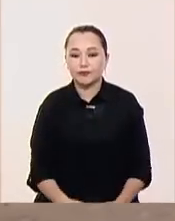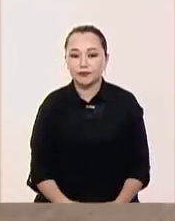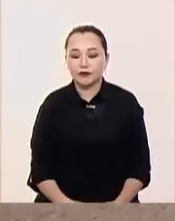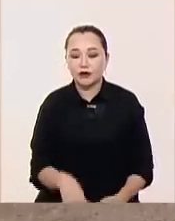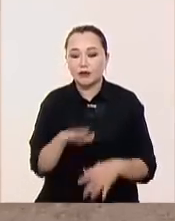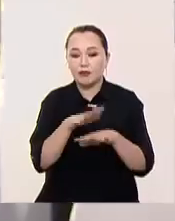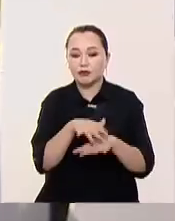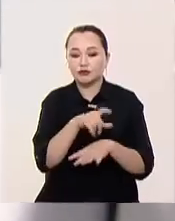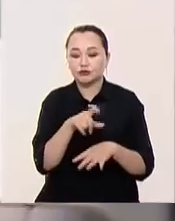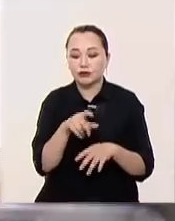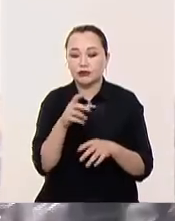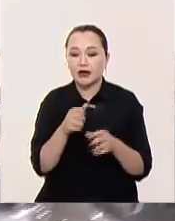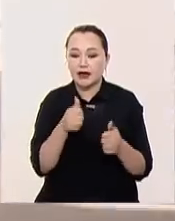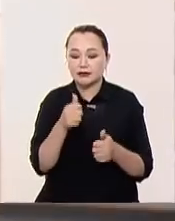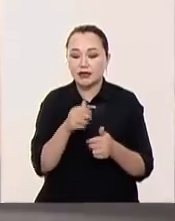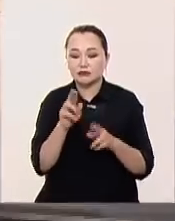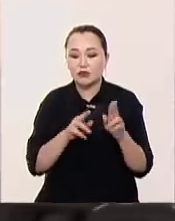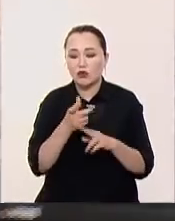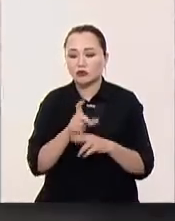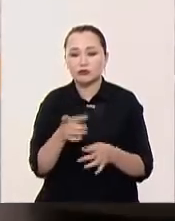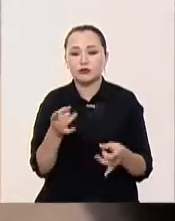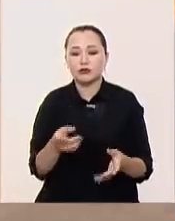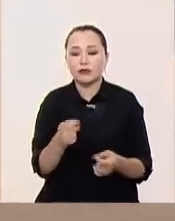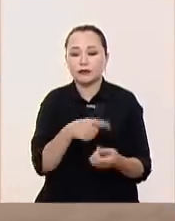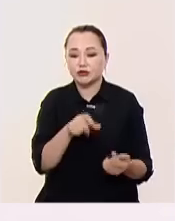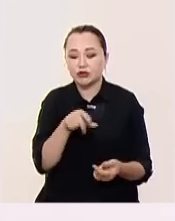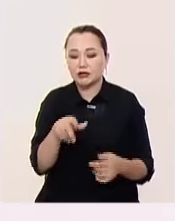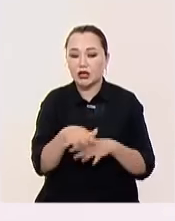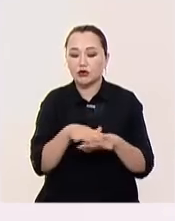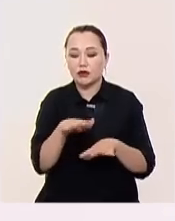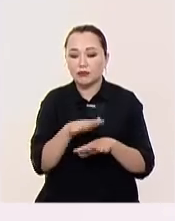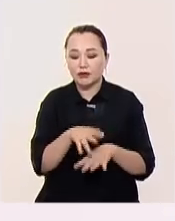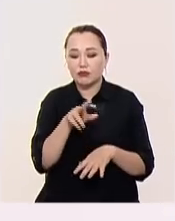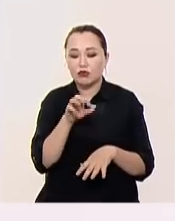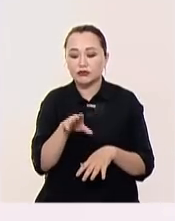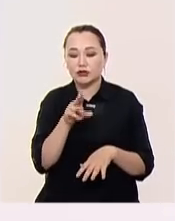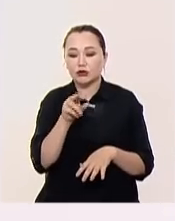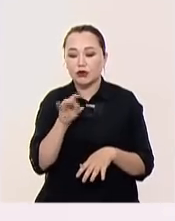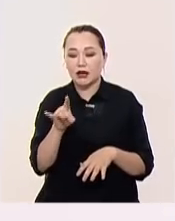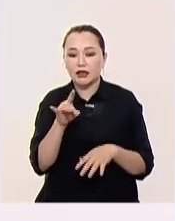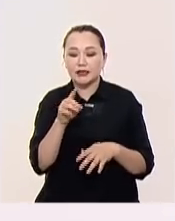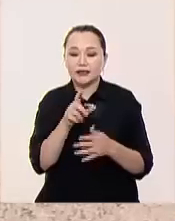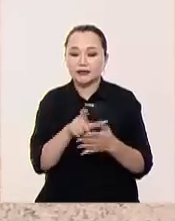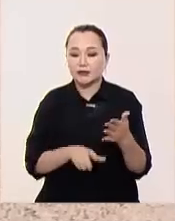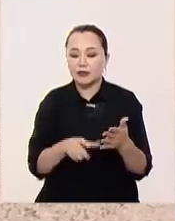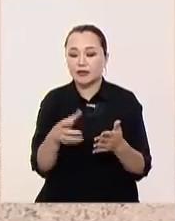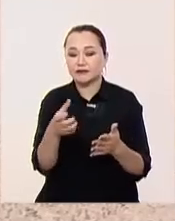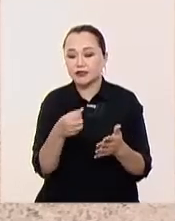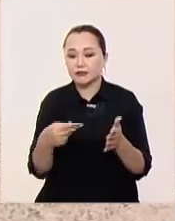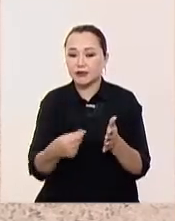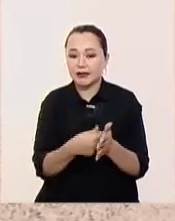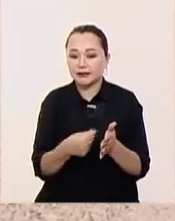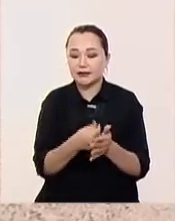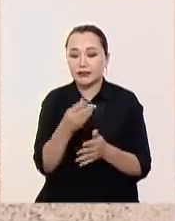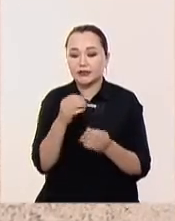Банк өкілдерінің айтуынша науқанның шарттары өте жеңіл. Бизнес иелері халық банктің POS және QR терминалы арқылы төлем қабылдап, ай сайын